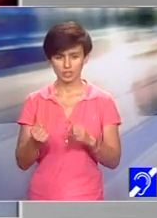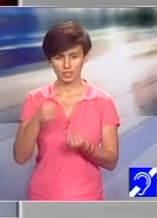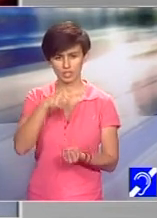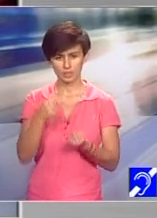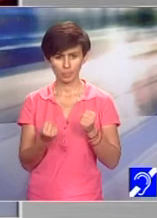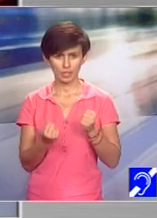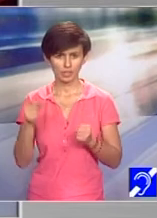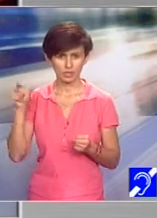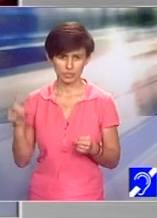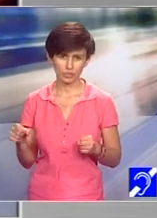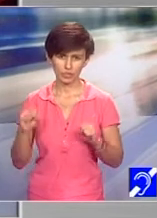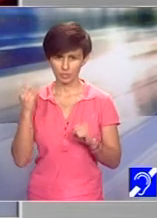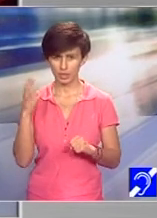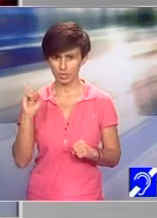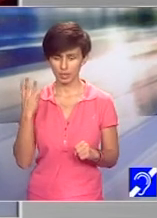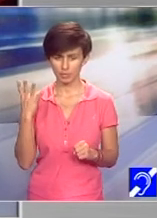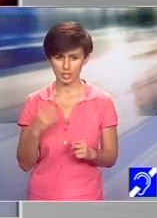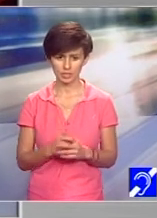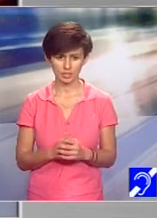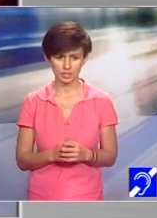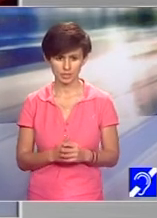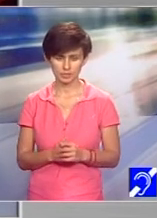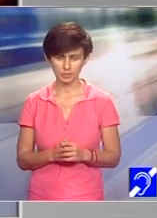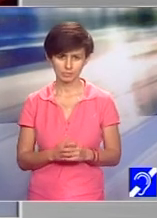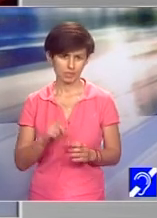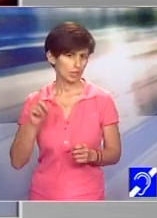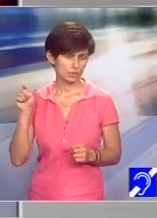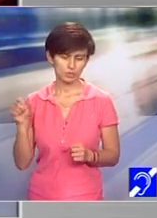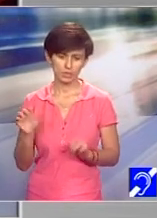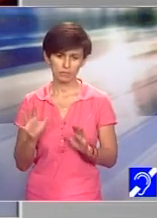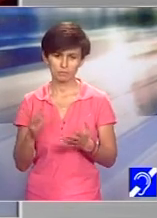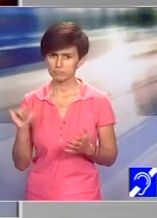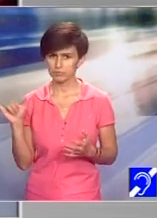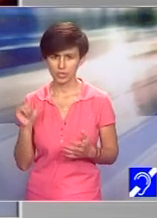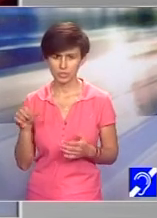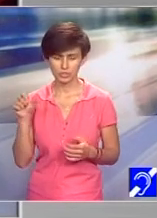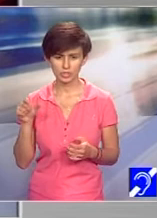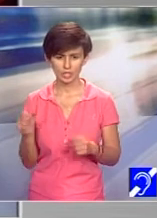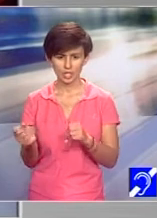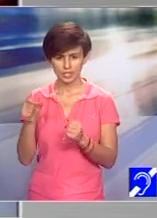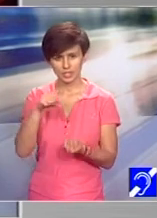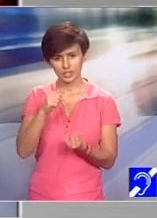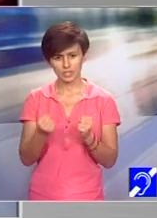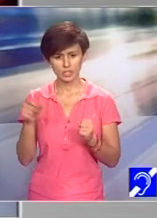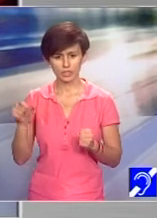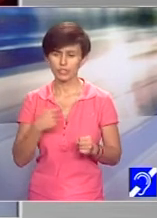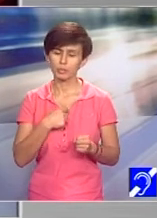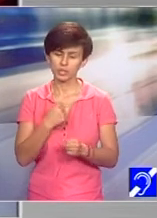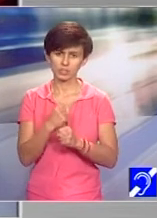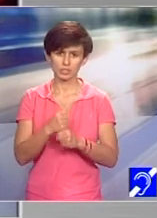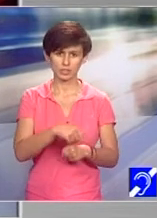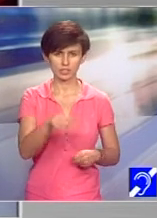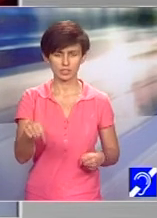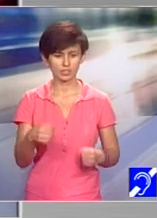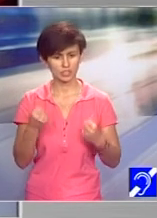în orice firmă, dacă... Dar nu orice șofer poate să lucreze la noi. Și să reziste stresului. Să